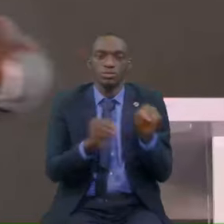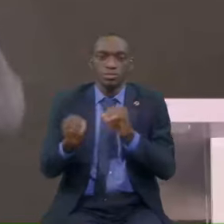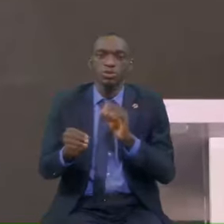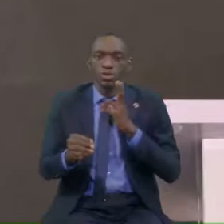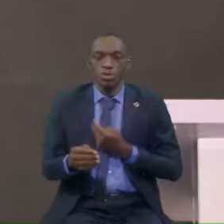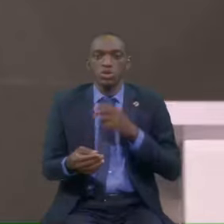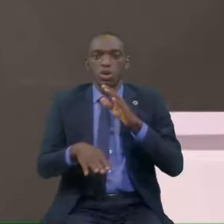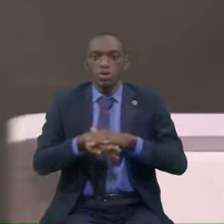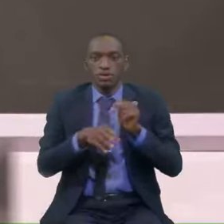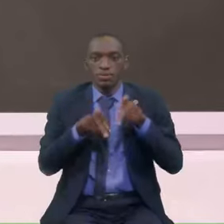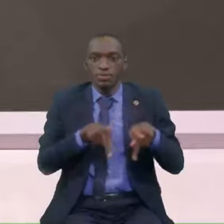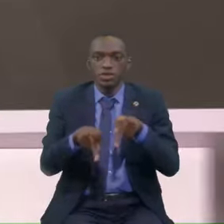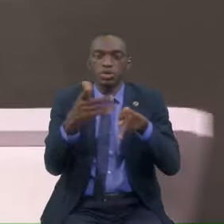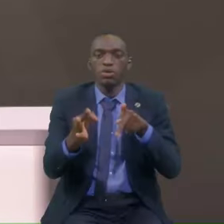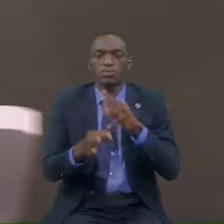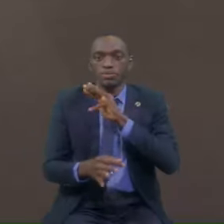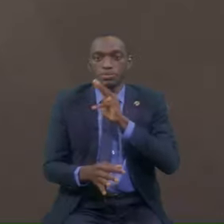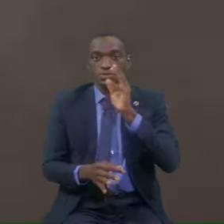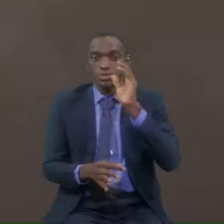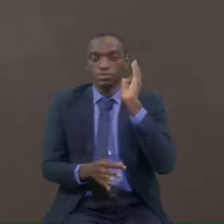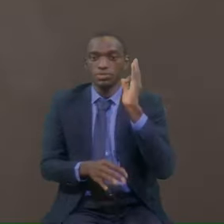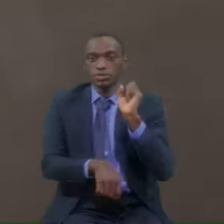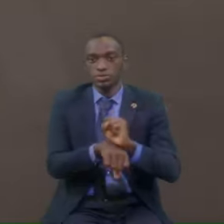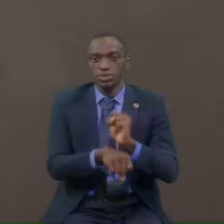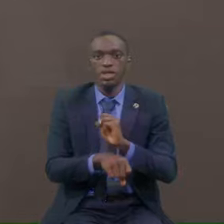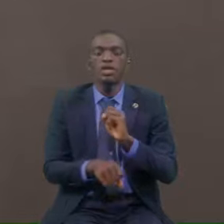sur ce chemin, qui nous a placés, ne se fatigue pas.